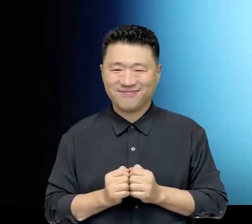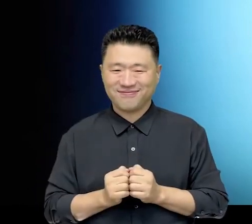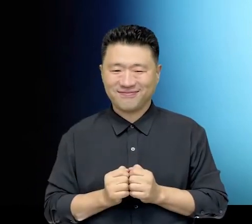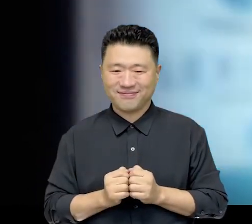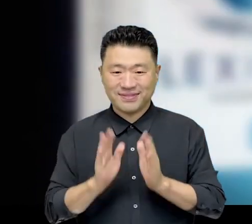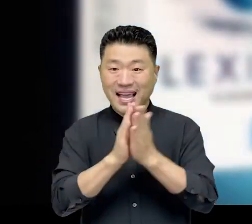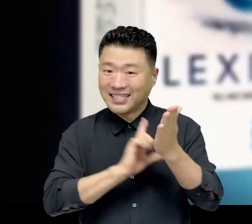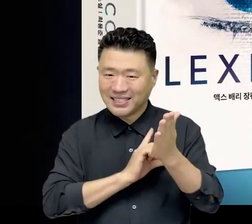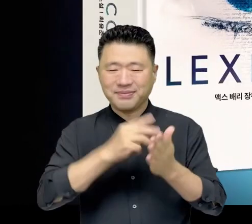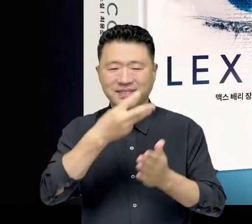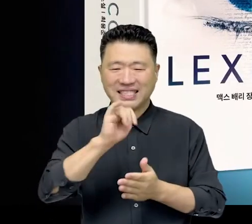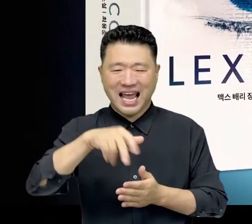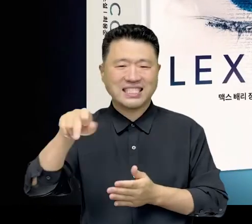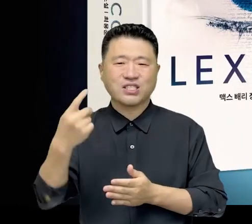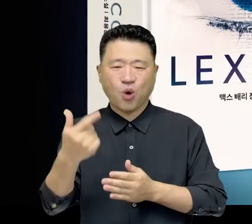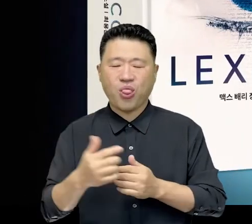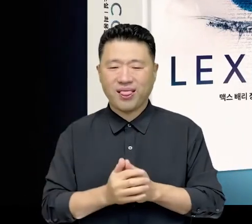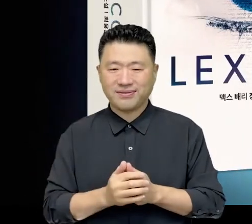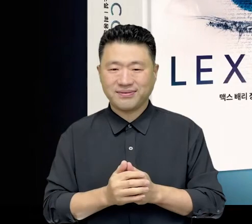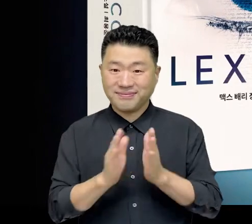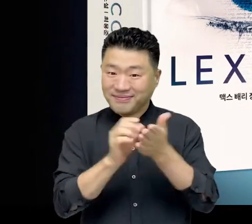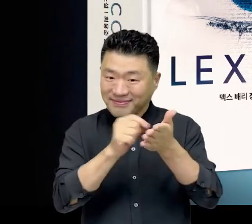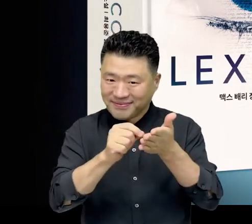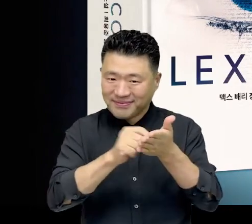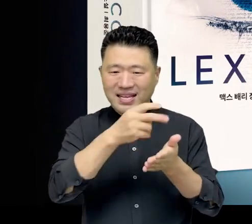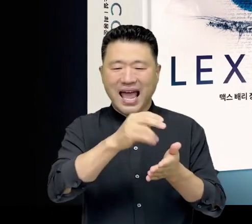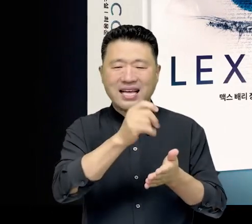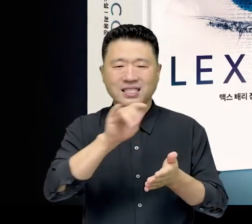포스트 도서명 렉시콘 저자 맥스